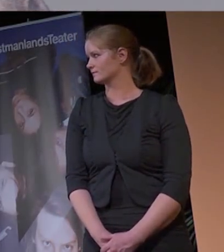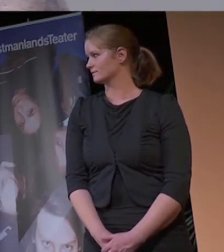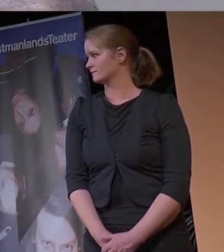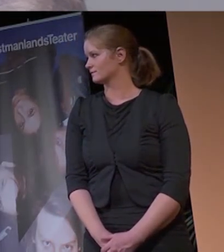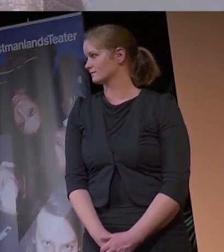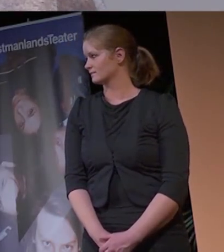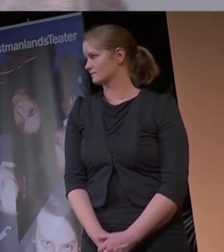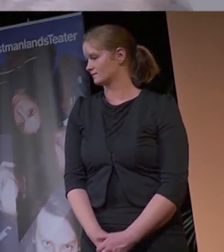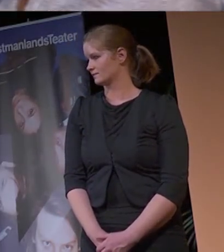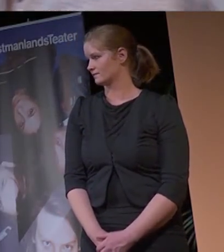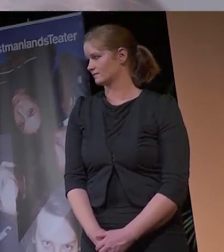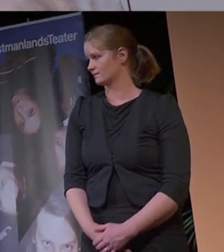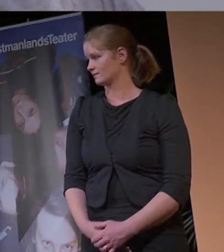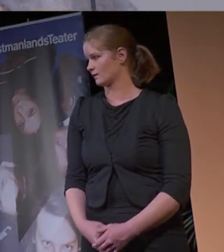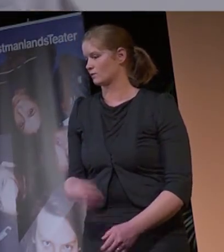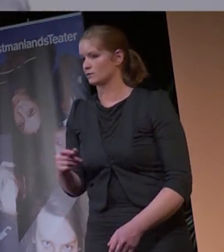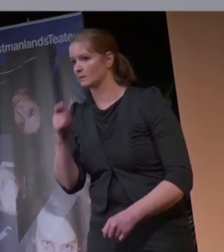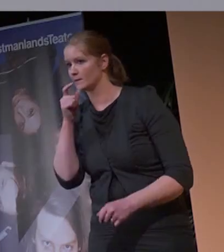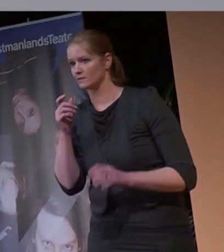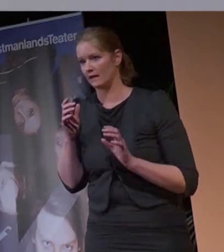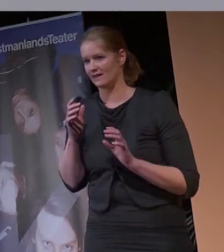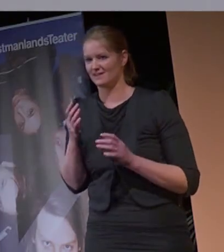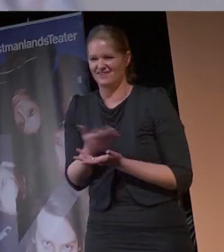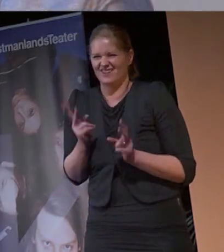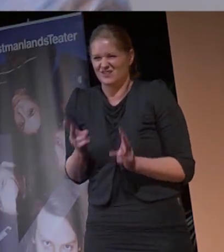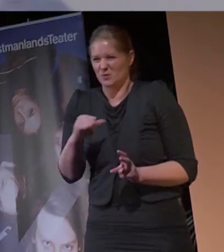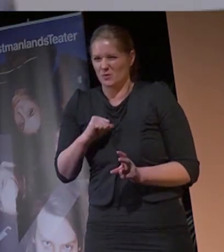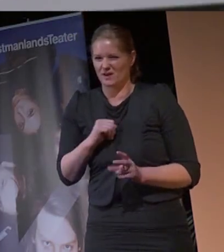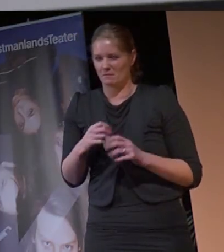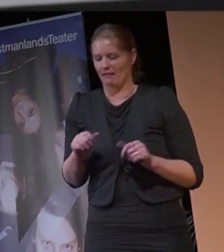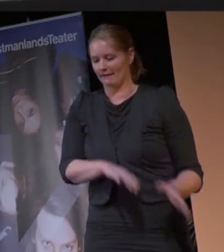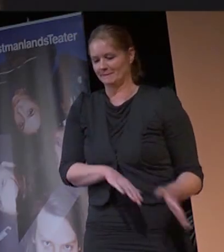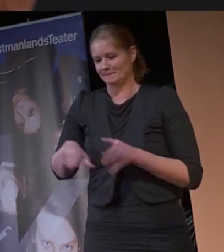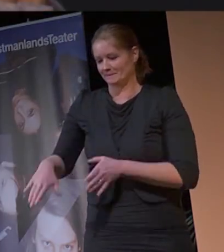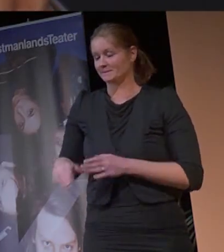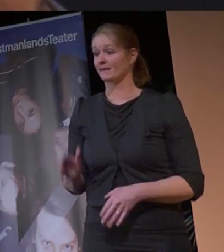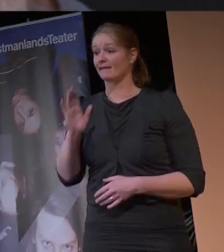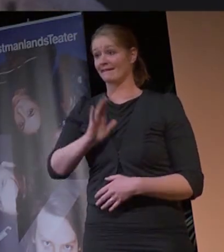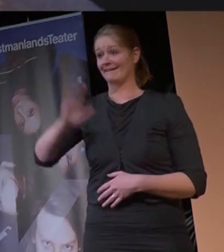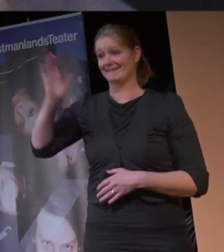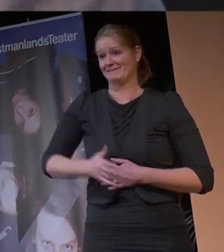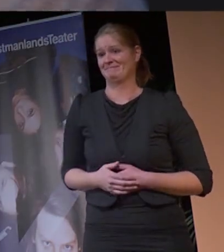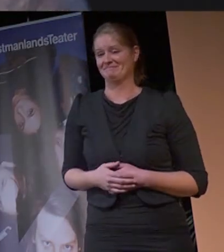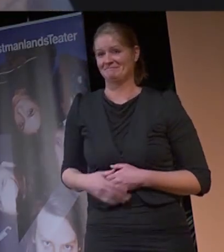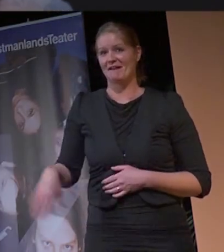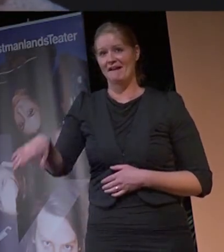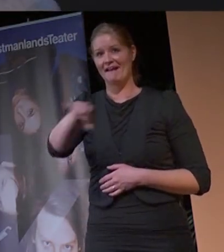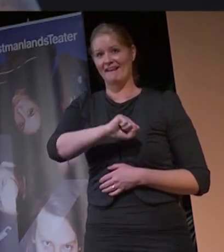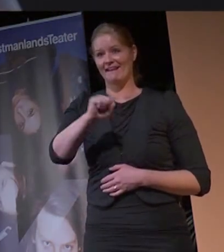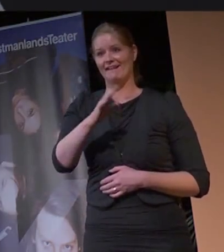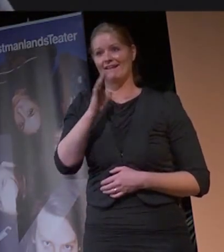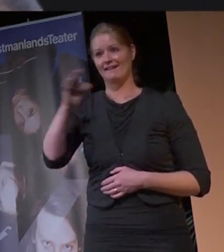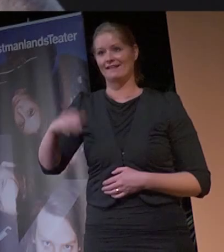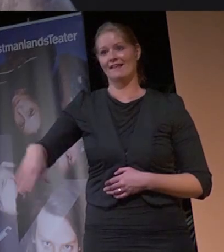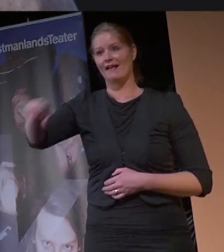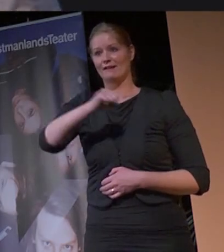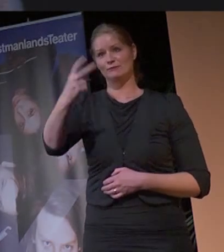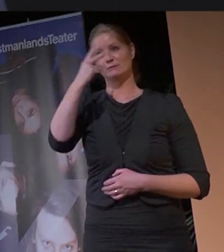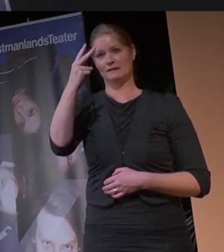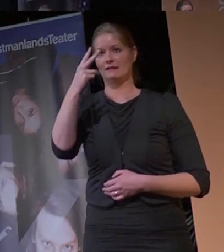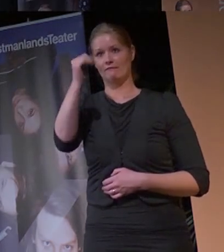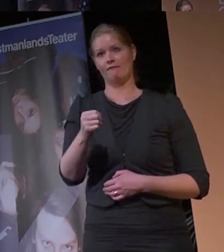Nej, jag bara skojar. Men det, på. Ja, det var inte så roligt, men ja. Hej. Hej alla och hej alla som ser på sändningen.